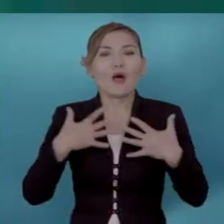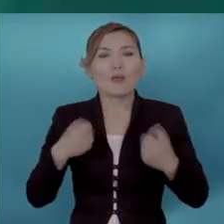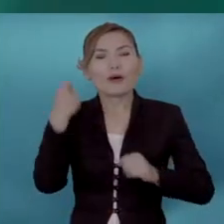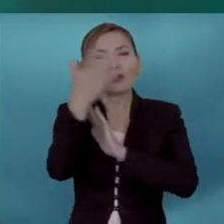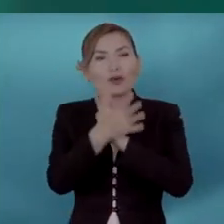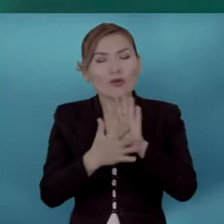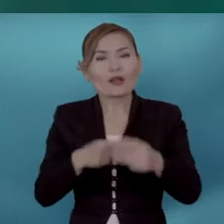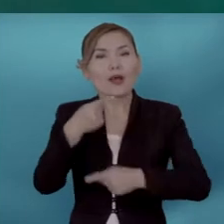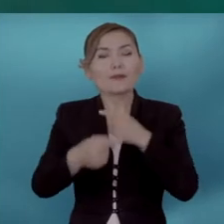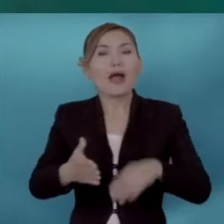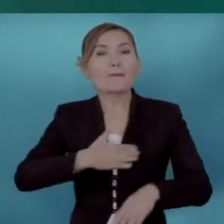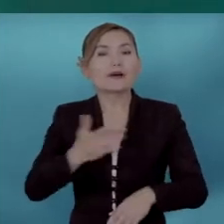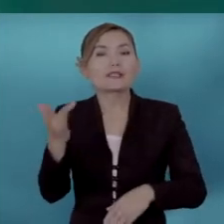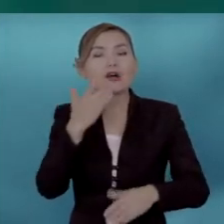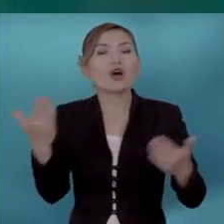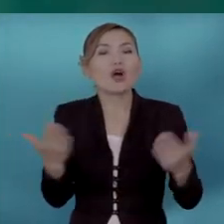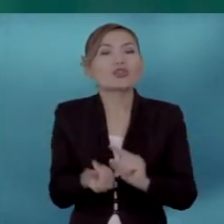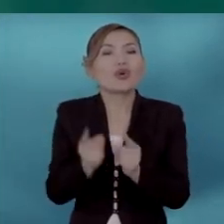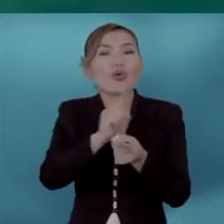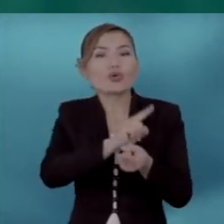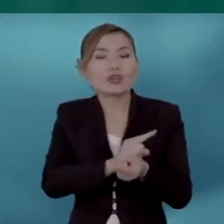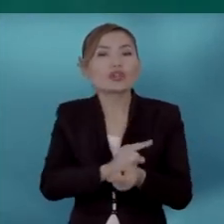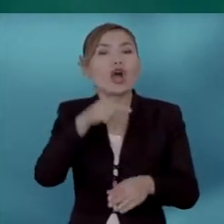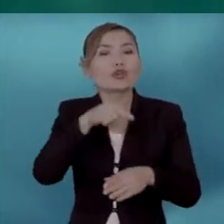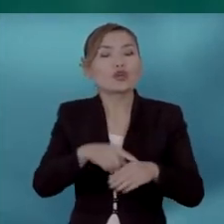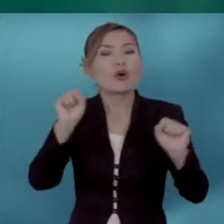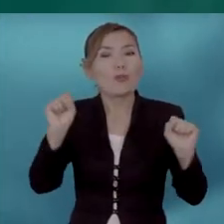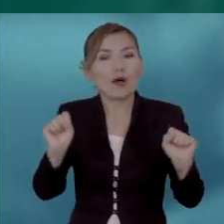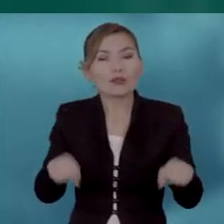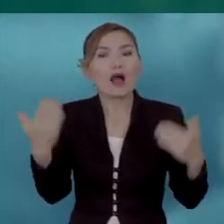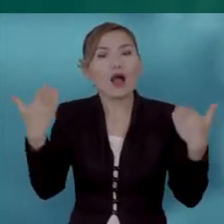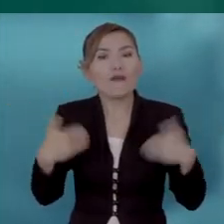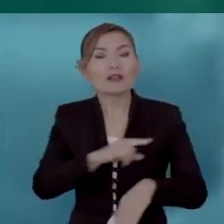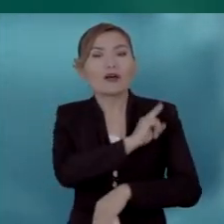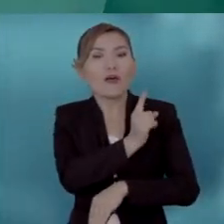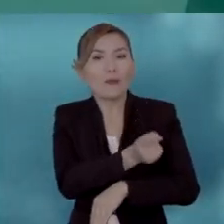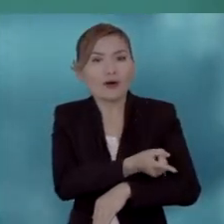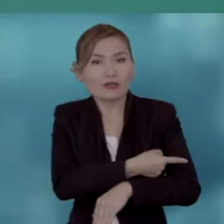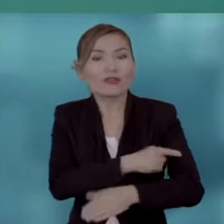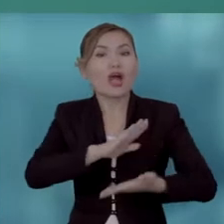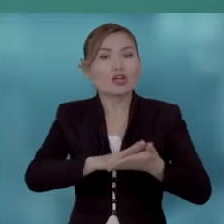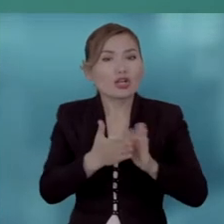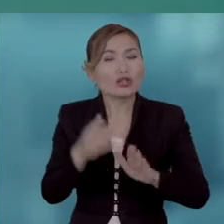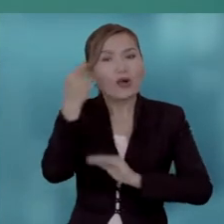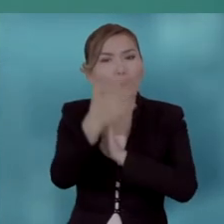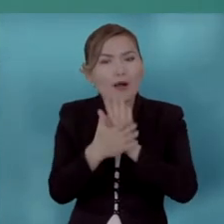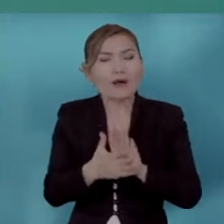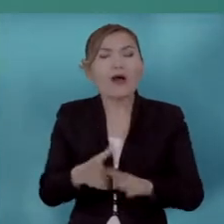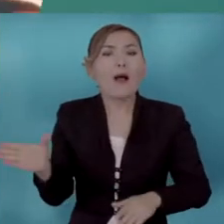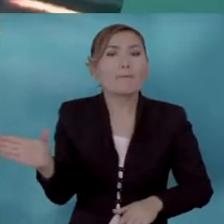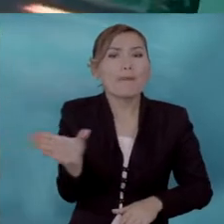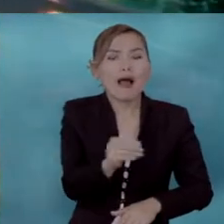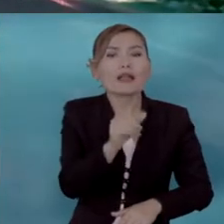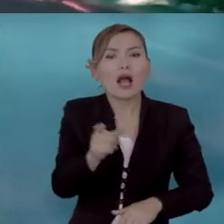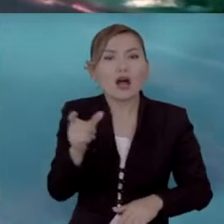денсаулық ұғымы арқылы біз әдетте қандай да бір өзгерісті сезінуге болатын ағзаның физикалық жағдайын түсінеміз. Барлық адам үшін